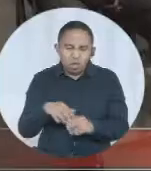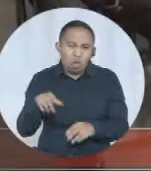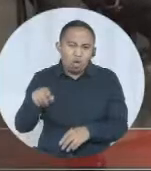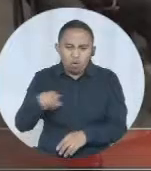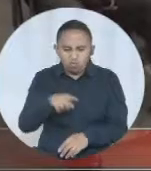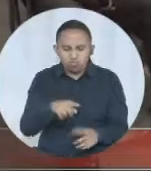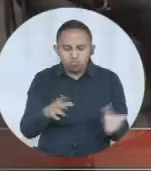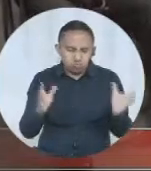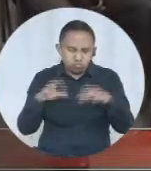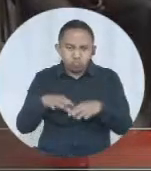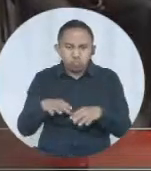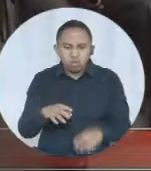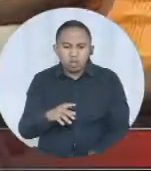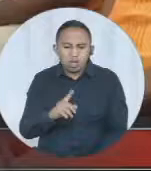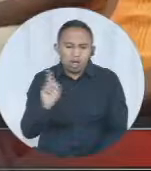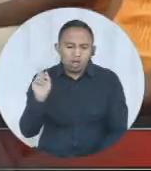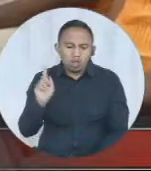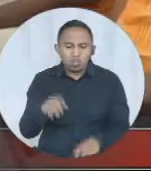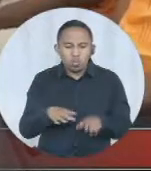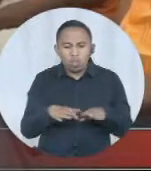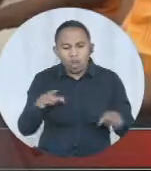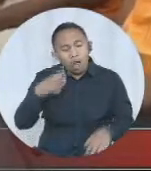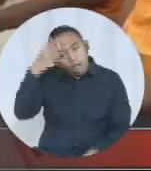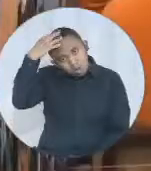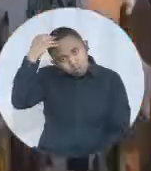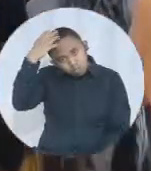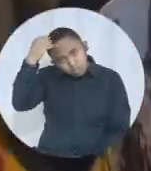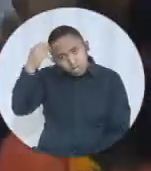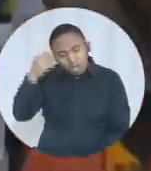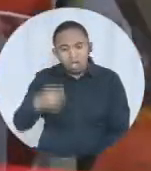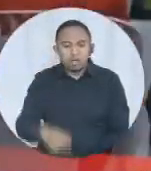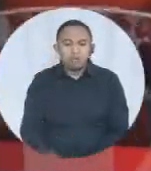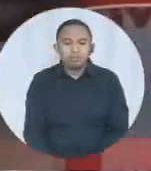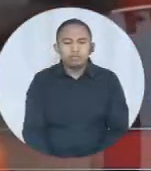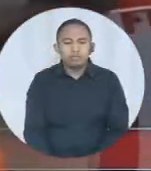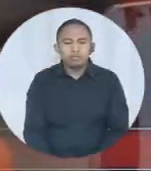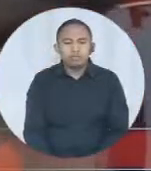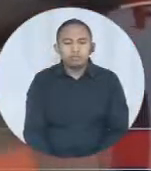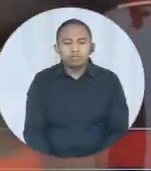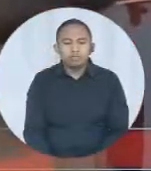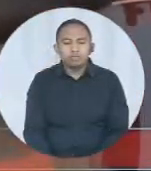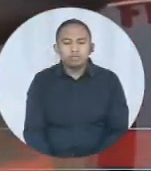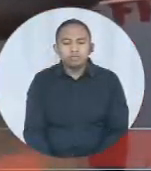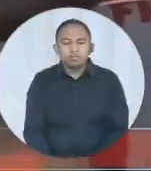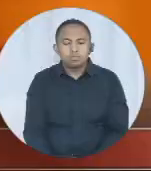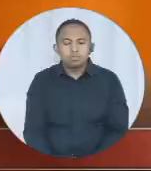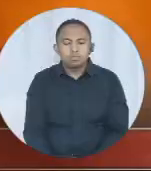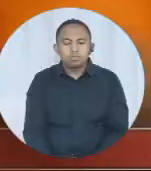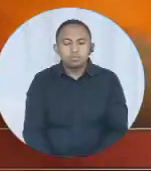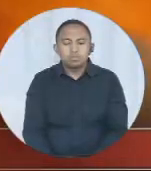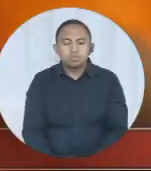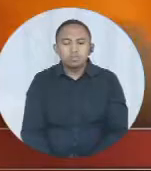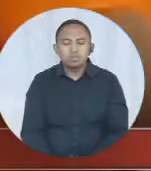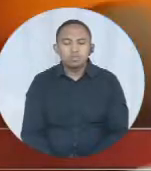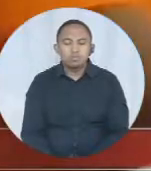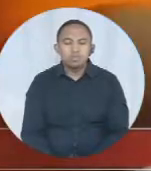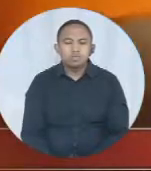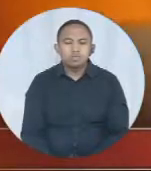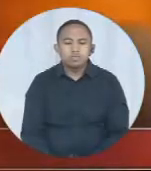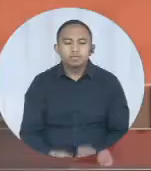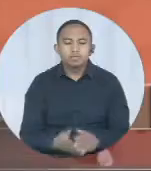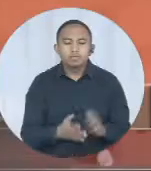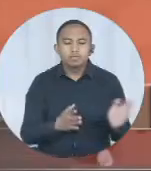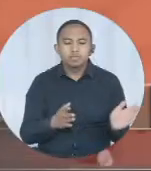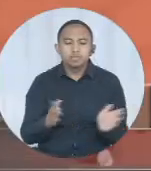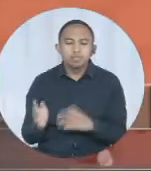faritra no tanterahana teto Ambositra ny farany herinandro lasa teo. Ity no fihaonan'ireo mpikatroka rehetra ao anatin'ny antoko TGV